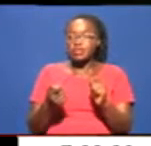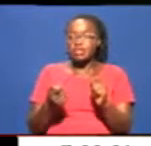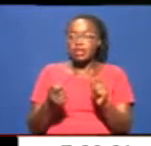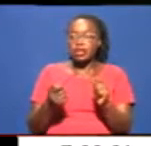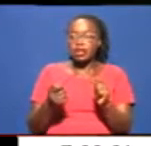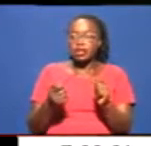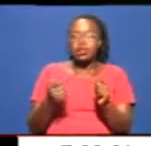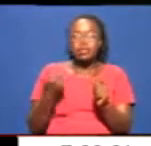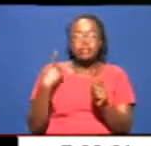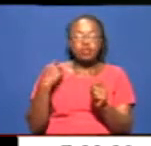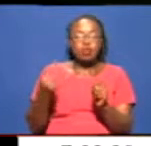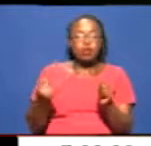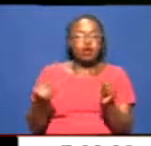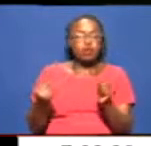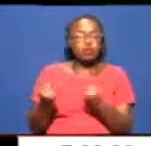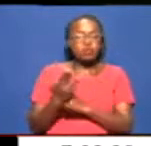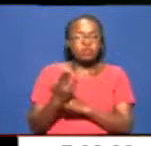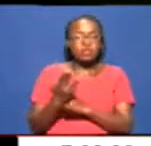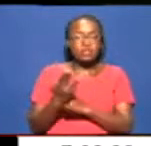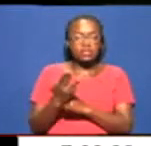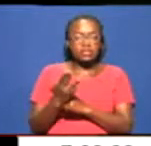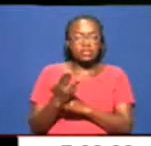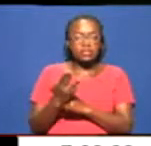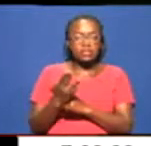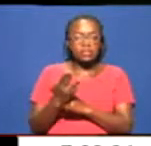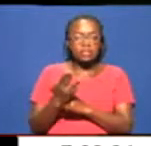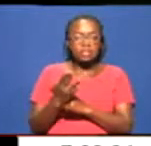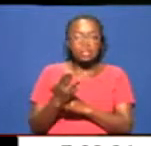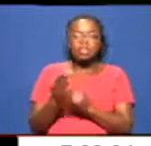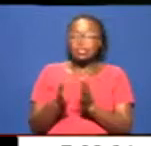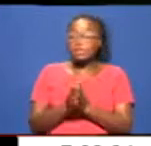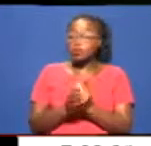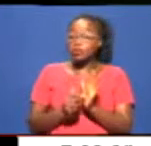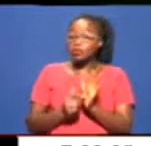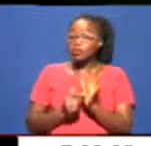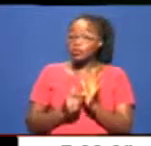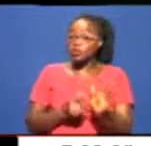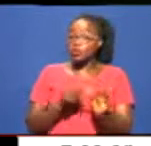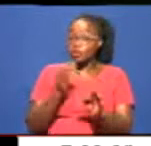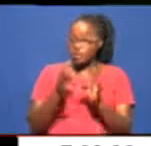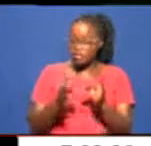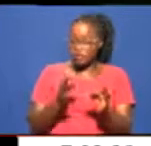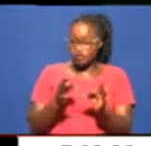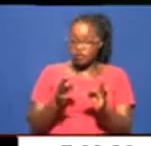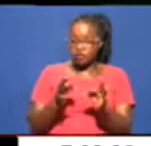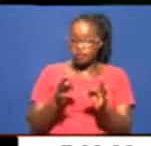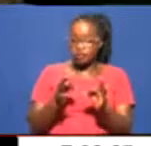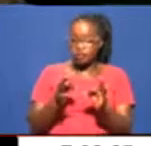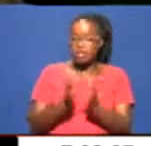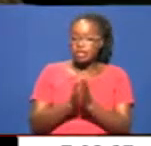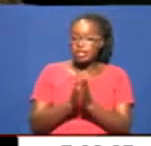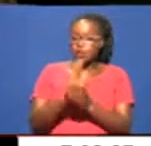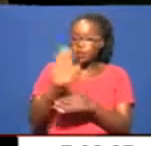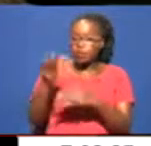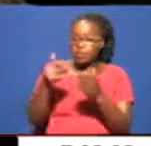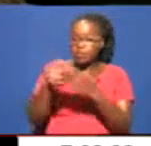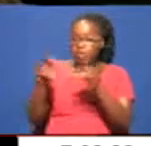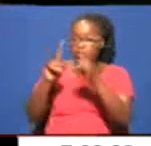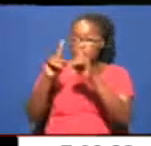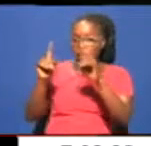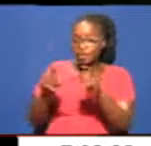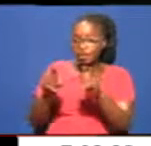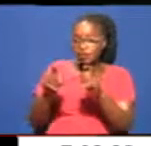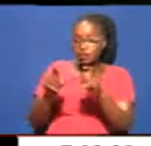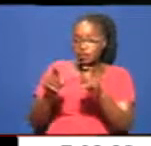14 ambacho kinaonekana kwamba kitatifua kivumbi iwapo bunge litafikia kipengee hicho, na ni kipengee